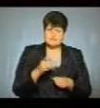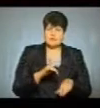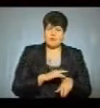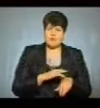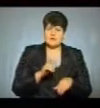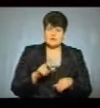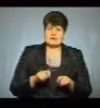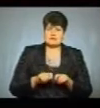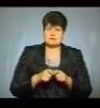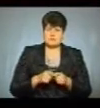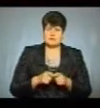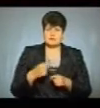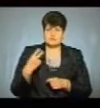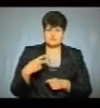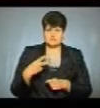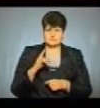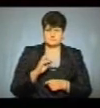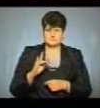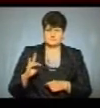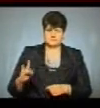вболівальники зламали 20 стільців.